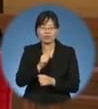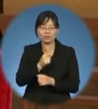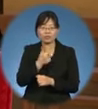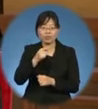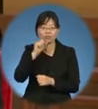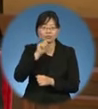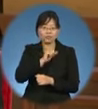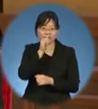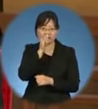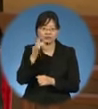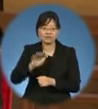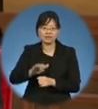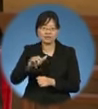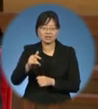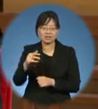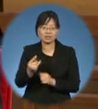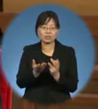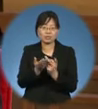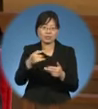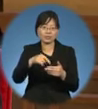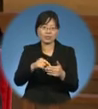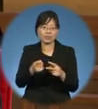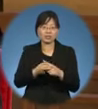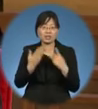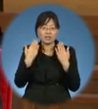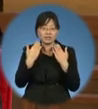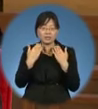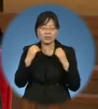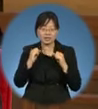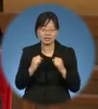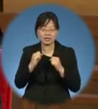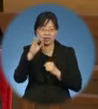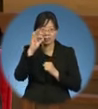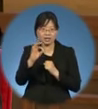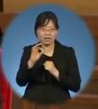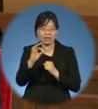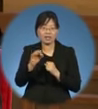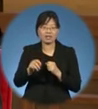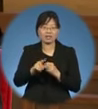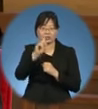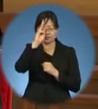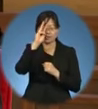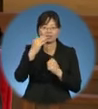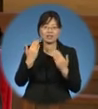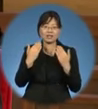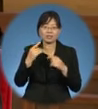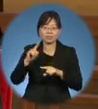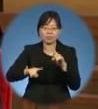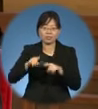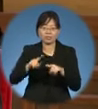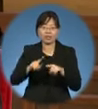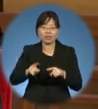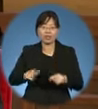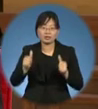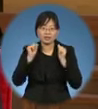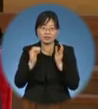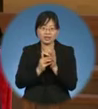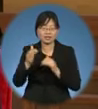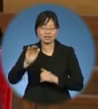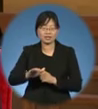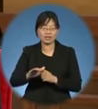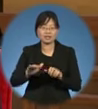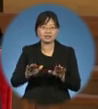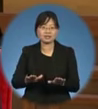좋아했죠. 그렇지만 진도 섬에서 뭐 초등학교 이런 데 있어봐야 중학교도 목포에서 나오긴 했지만은